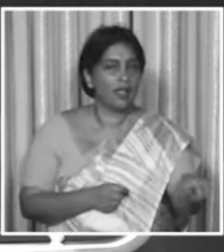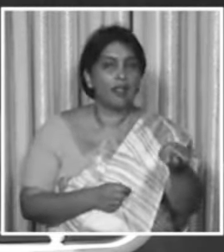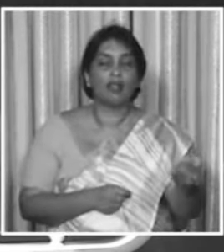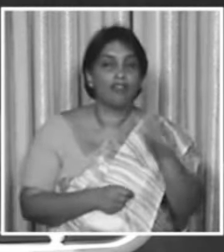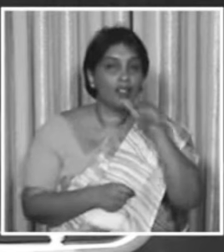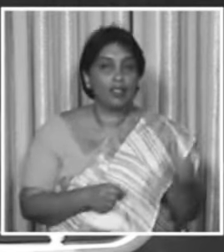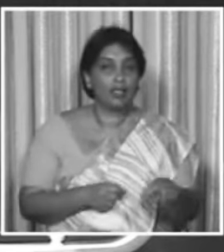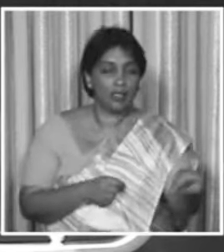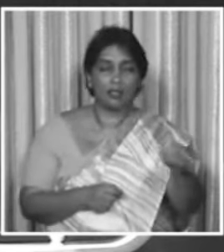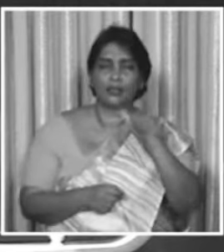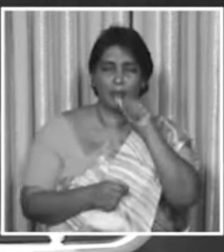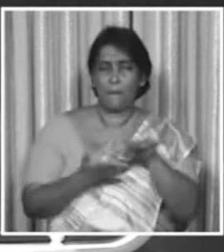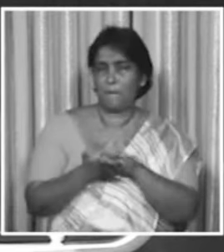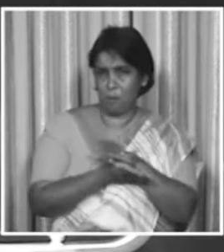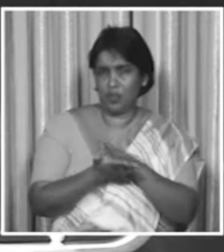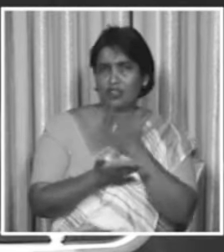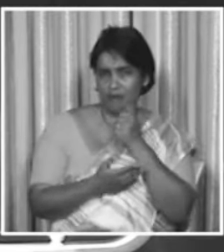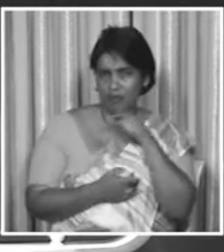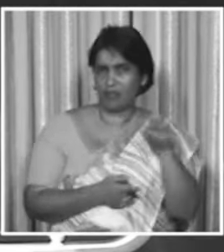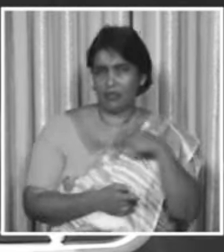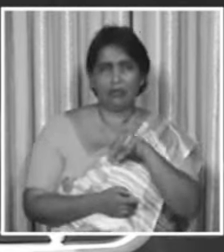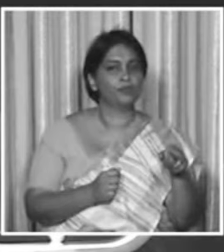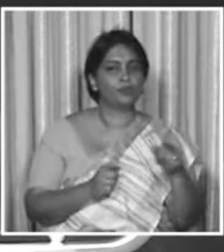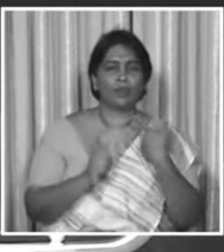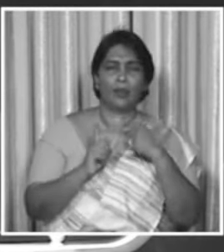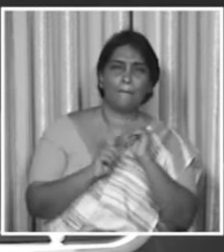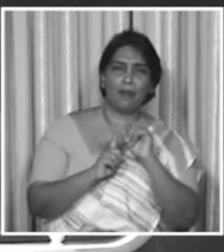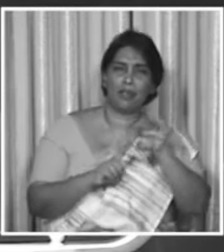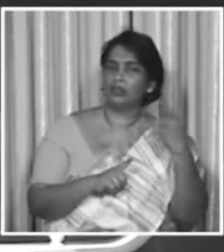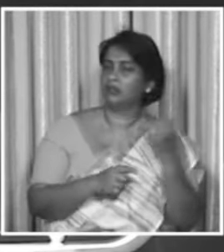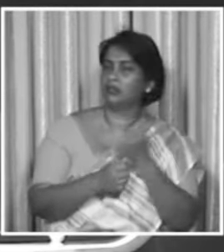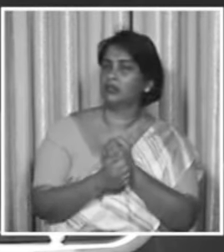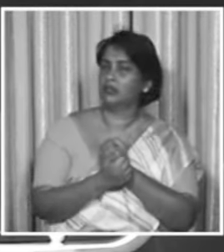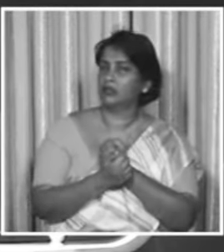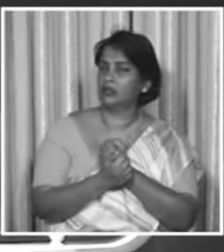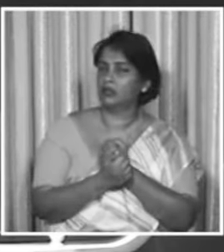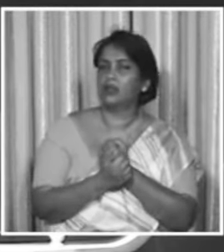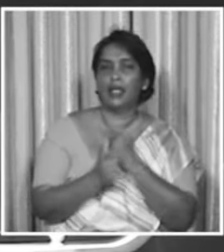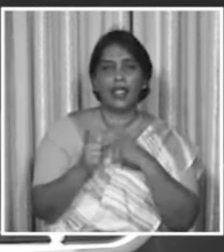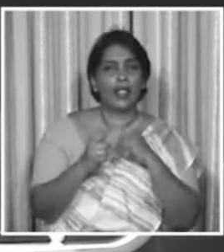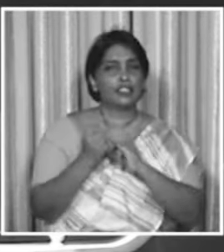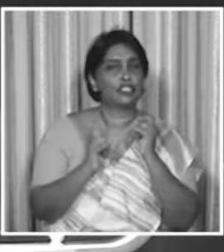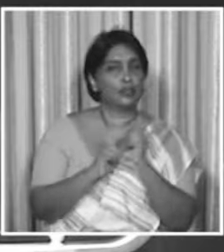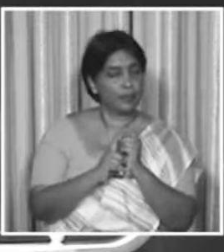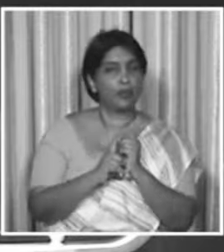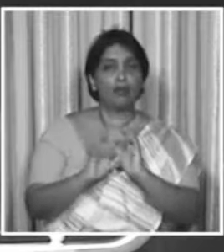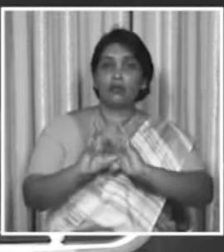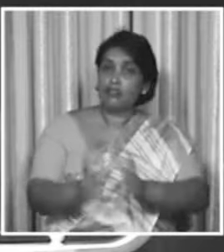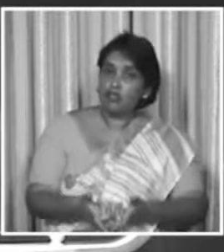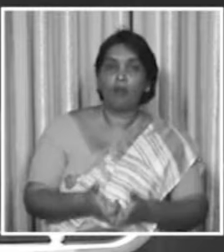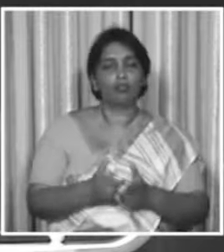வேண்டிய நிலை பலருக்கு ஏற்பட்டது. நானும் அந்த நீரையே பருக வேண்டி நிர்பந்திக்கப்பட்டேன். சப்பாத்து கால்களுடன் உள்நுழைந்த ஆண் போலீசாரும் பெண் போலீசாருமாக